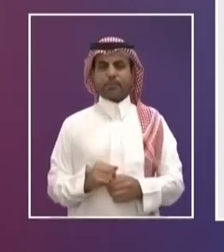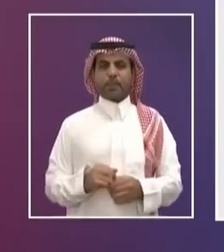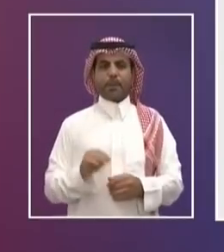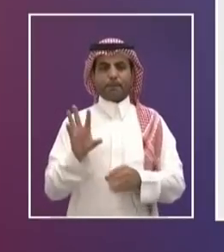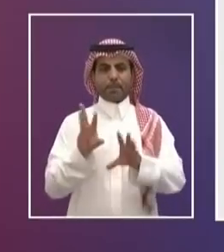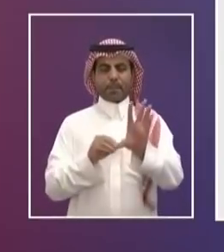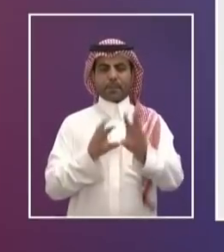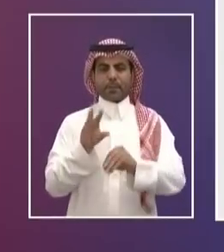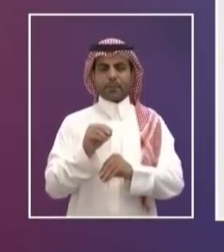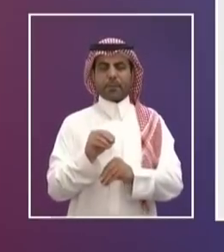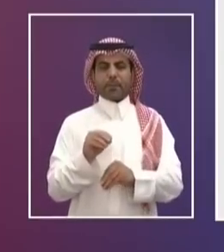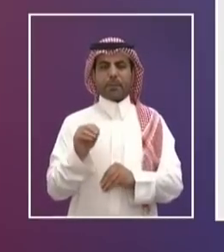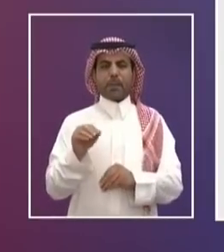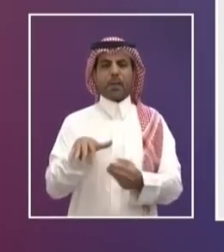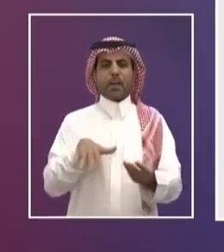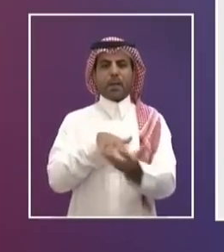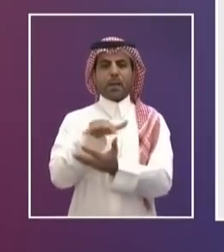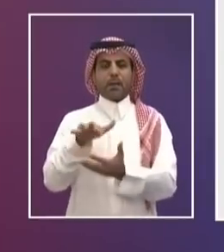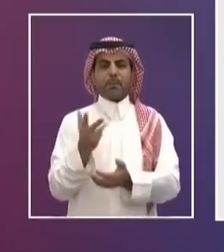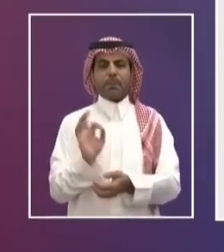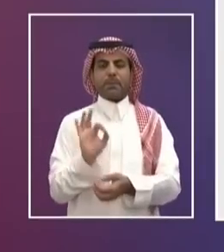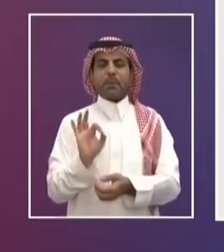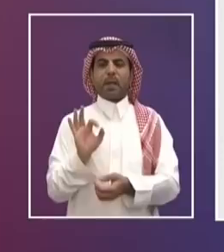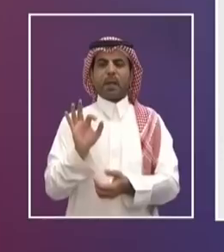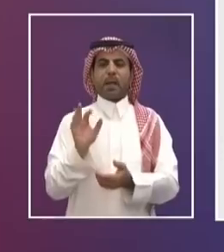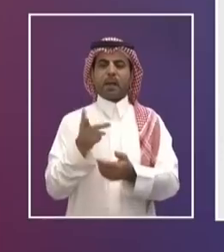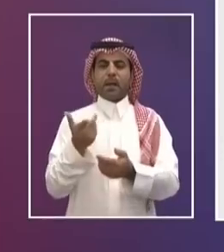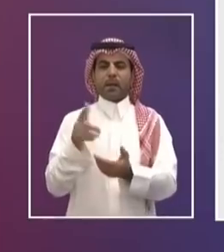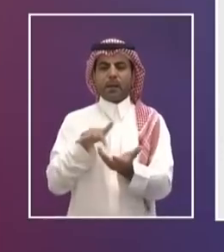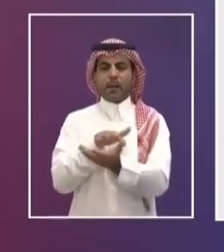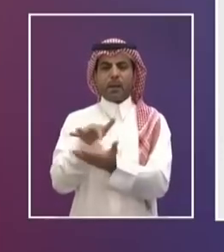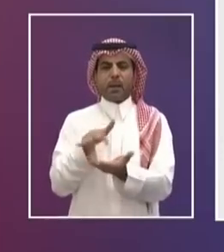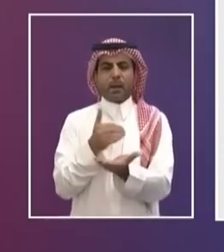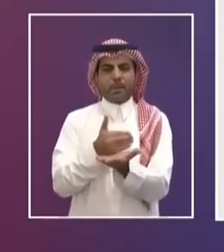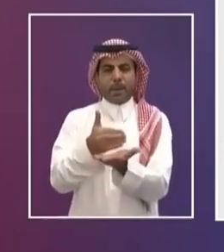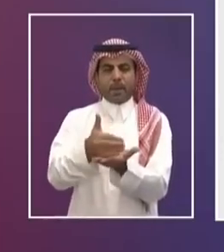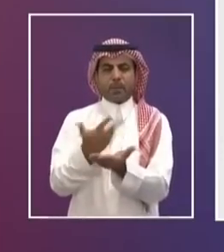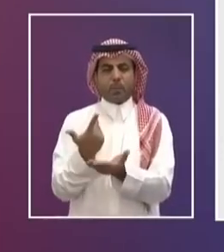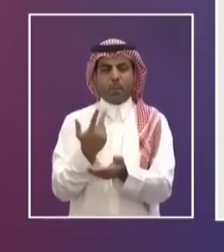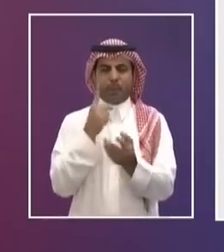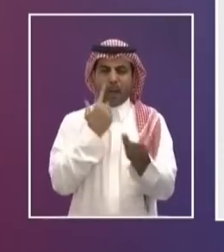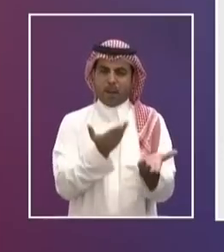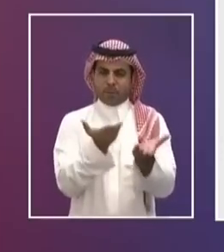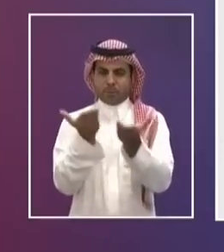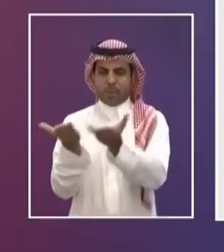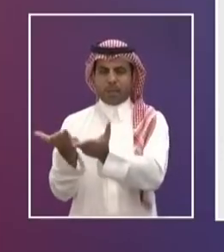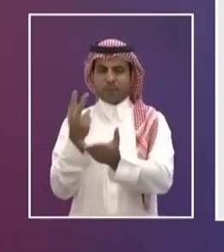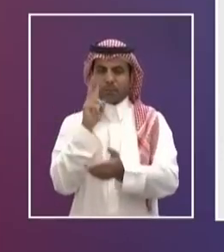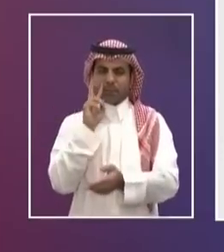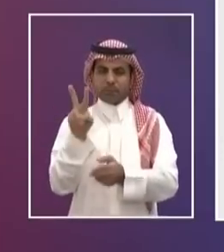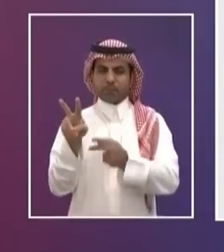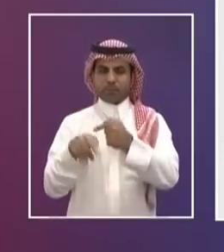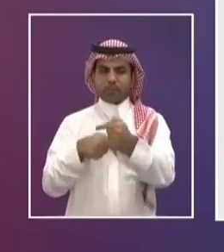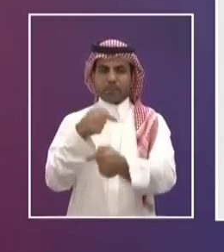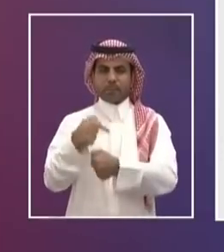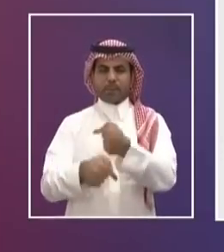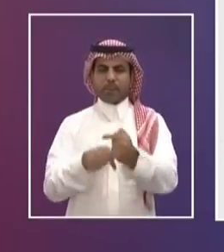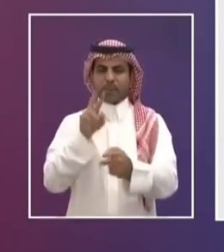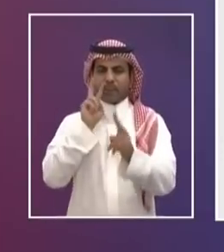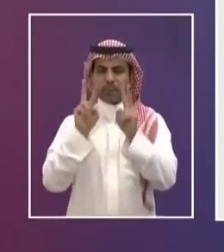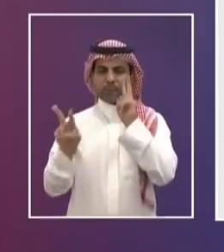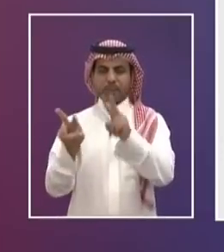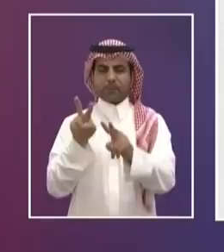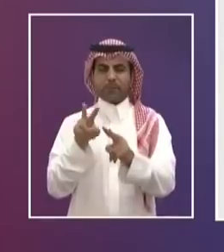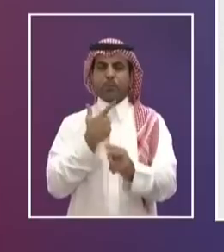الكثير من القنوات، سأذكر منها بعض القنوات التي أنصح المستمعين بمتابعتها